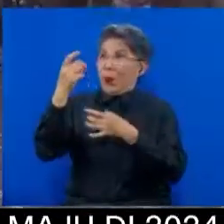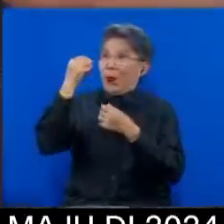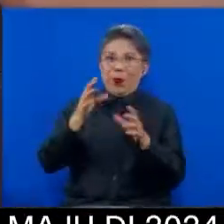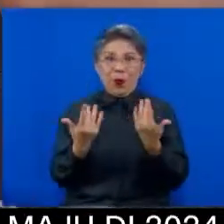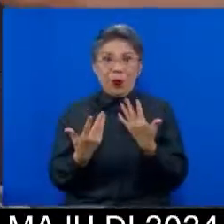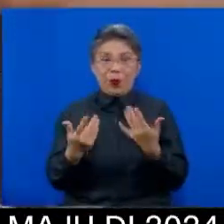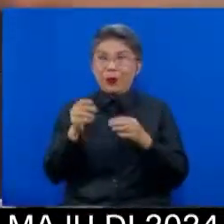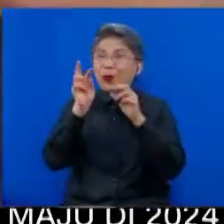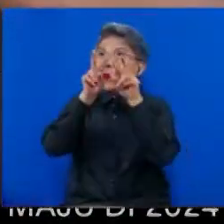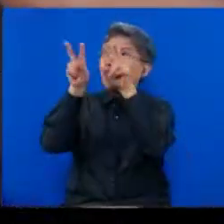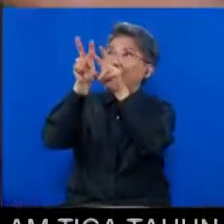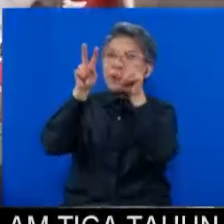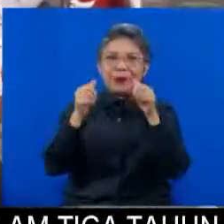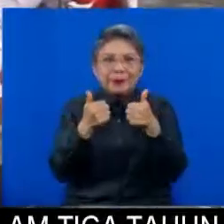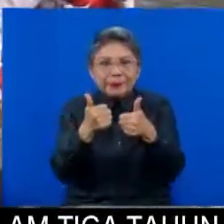menonton sejak pagi hari.